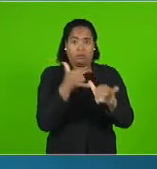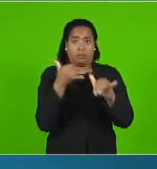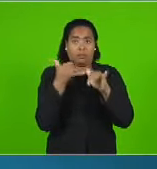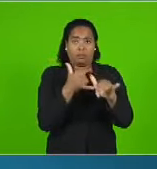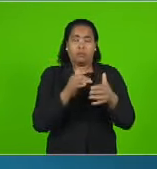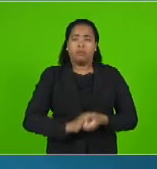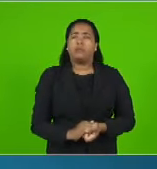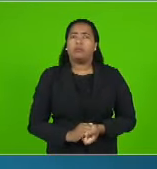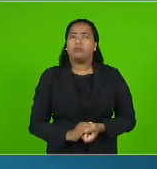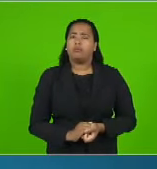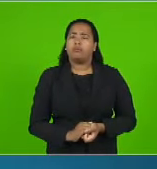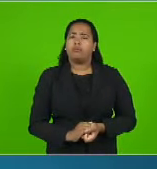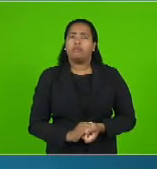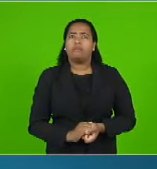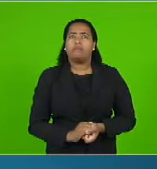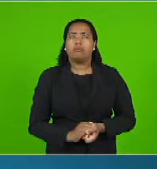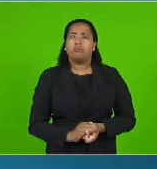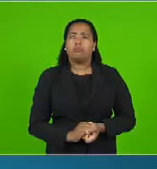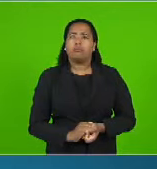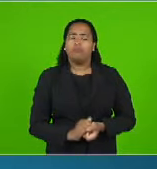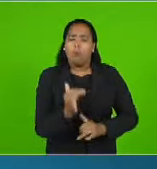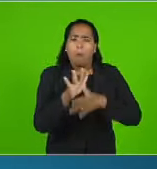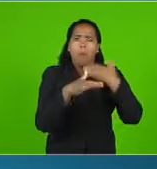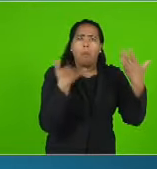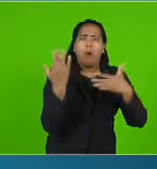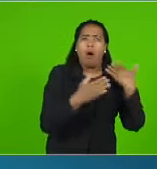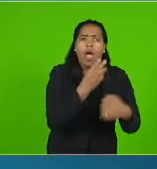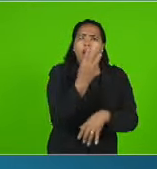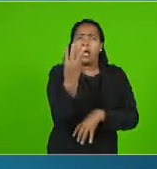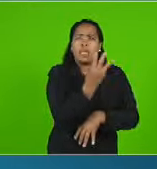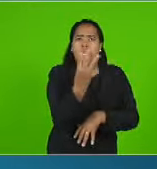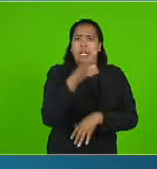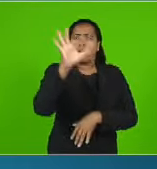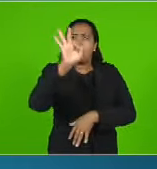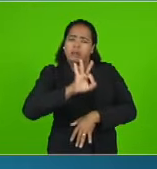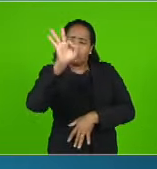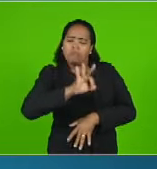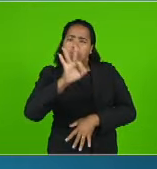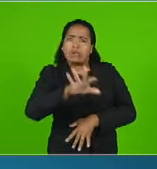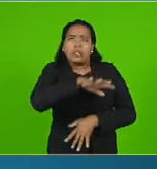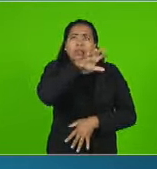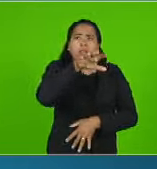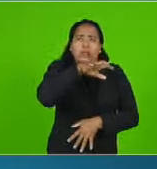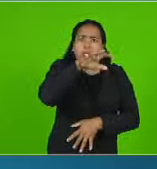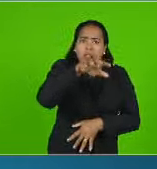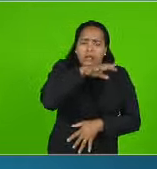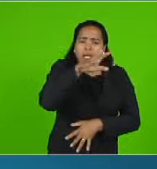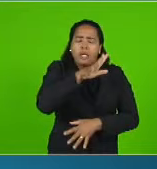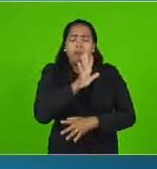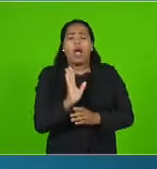на вторую трубу. И умерла третья часть одушевленных тварей, живущих в море. Откровение